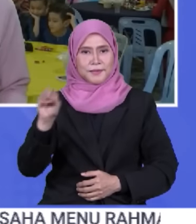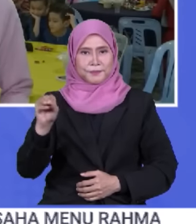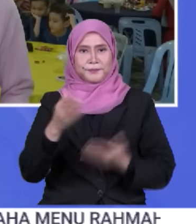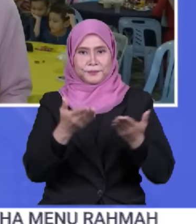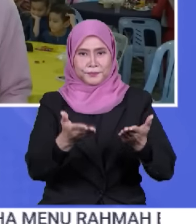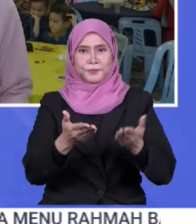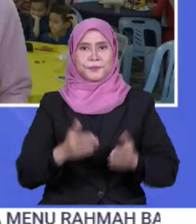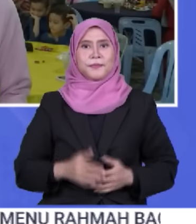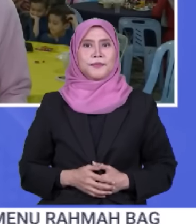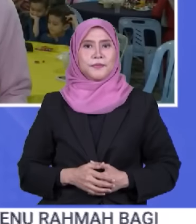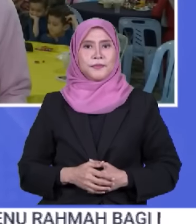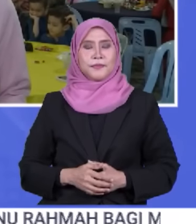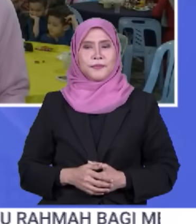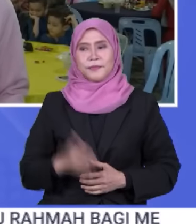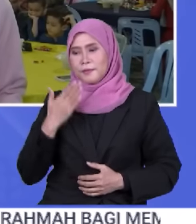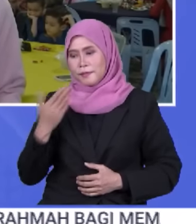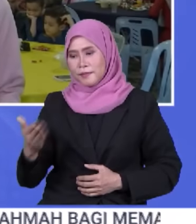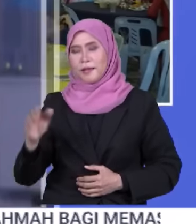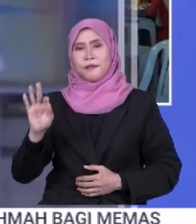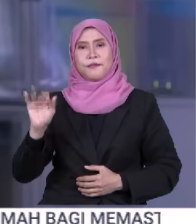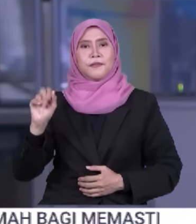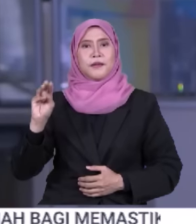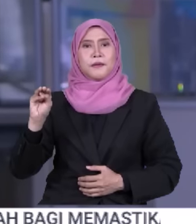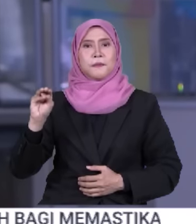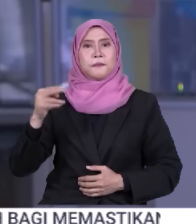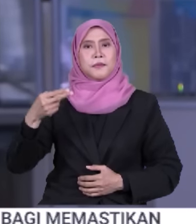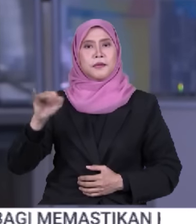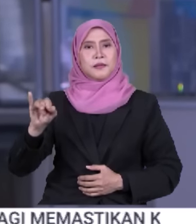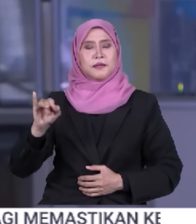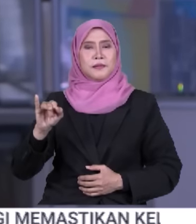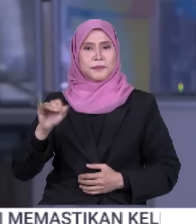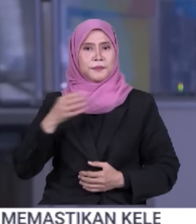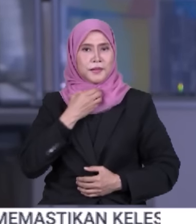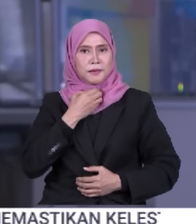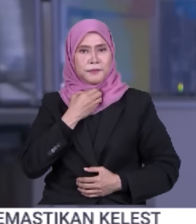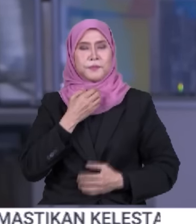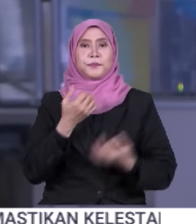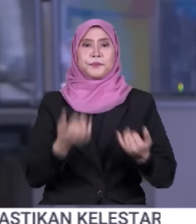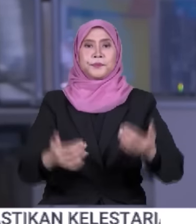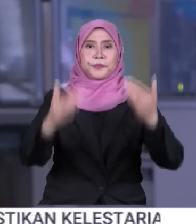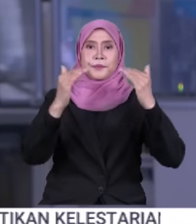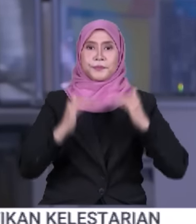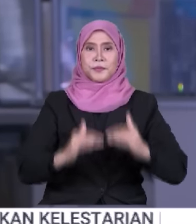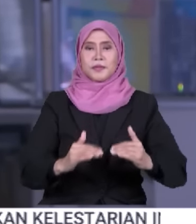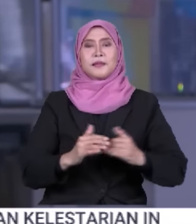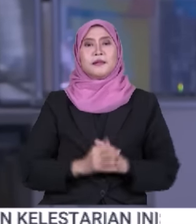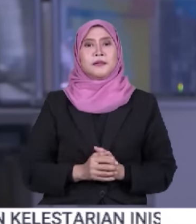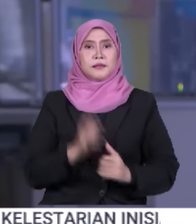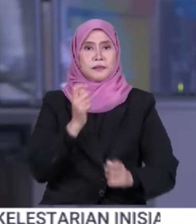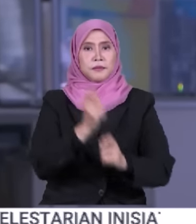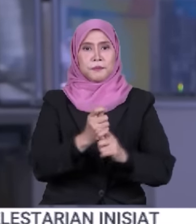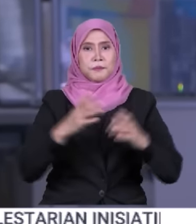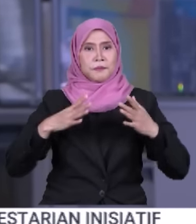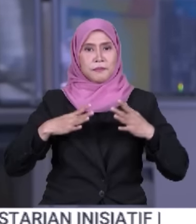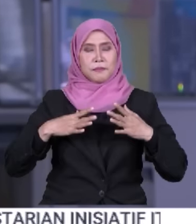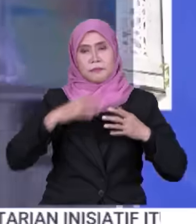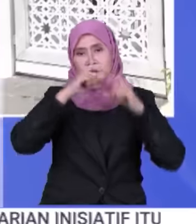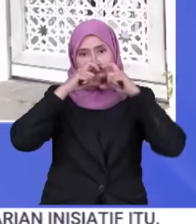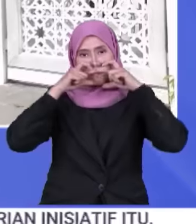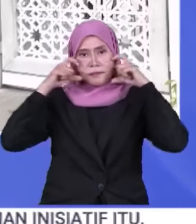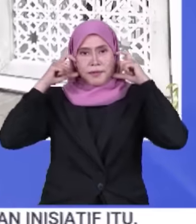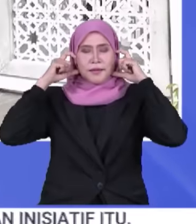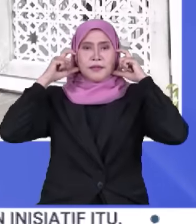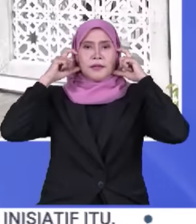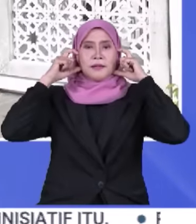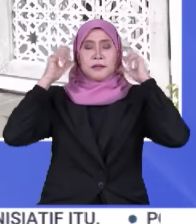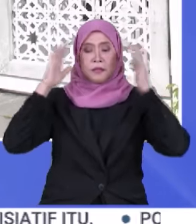Puri. Baik, terima kasih Fahmi. Langsung dari Perak kita ke perkembangan selanjutnya. Ketetapan pemakaian pelitup muka ketika